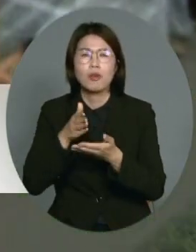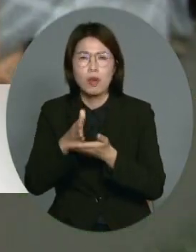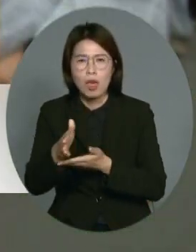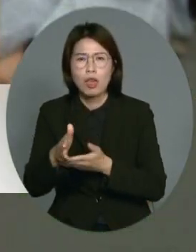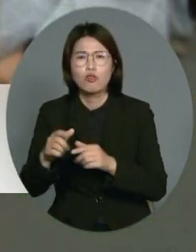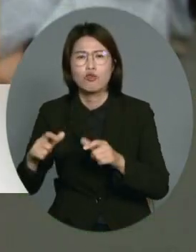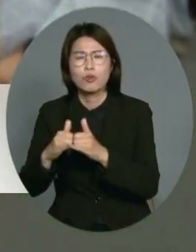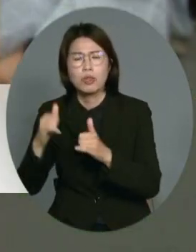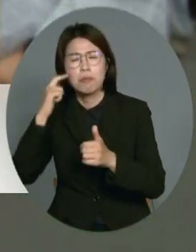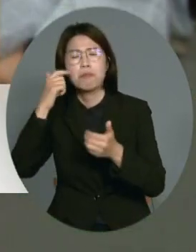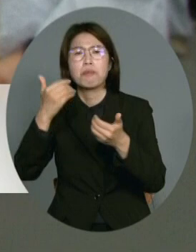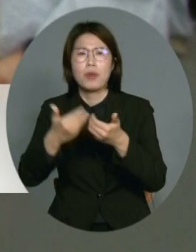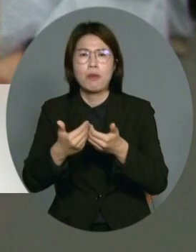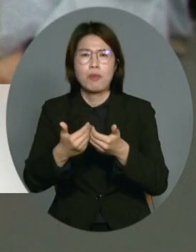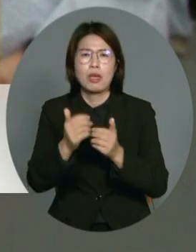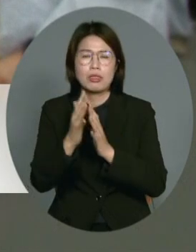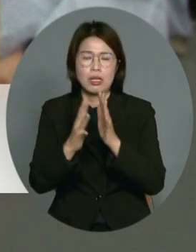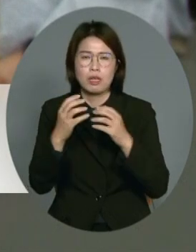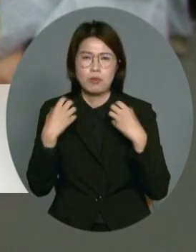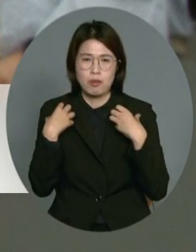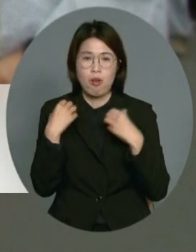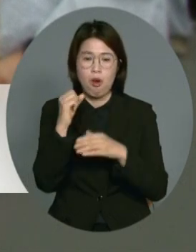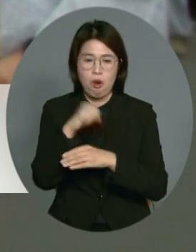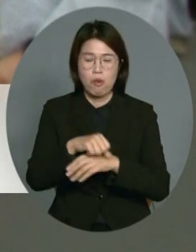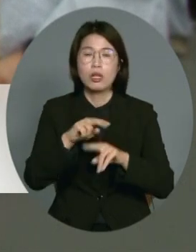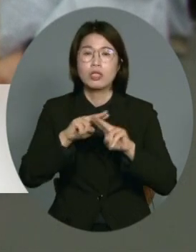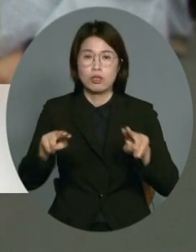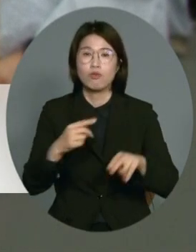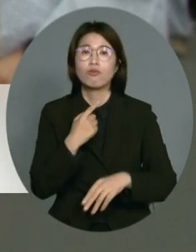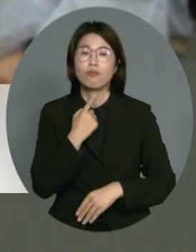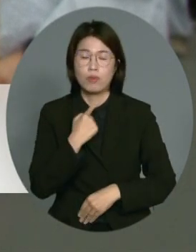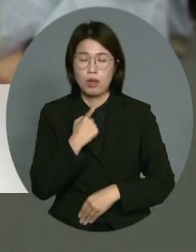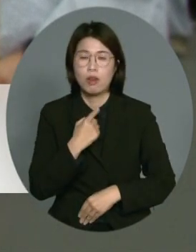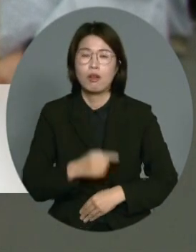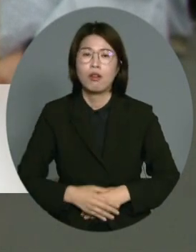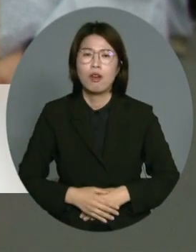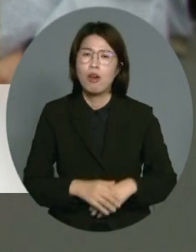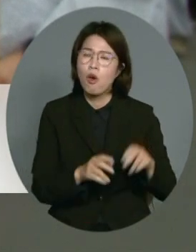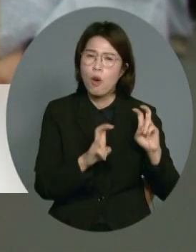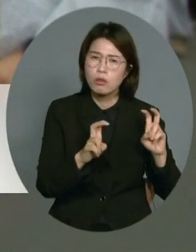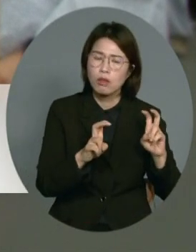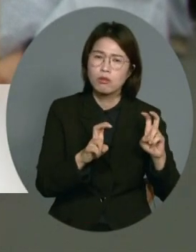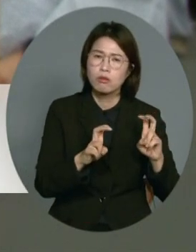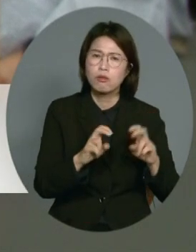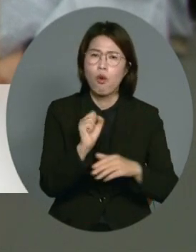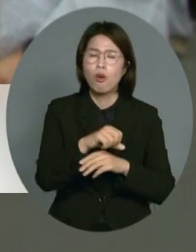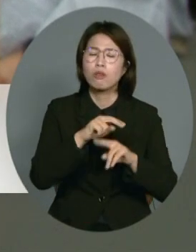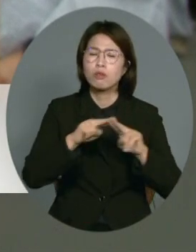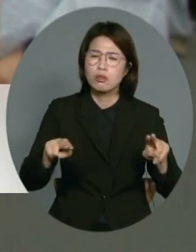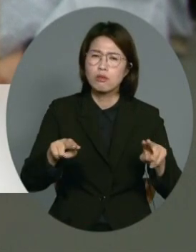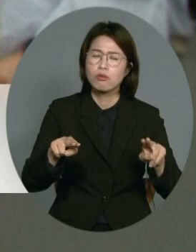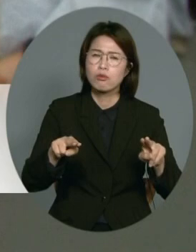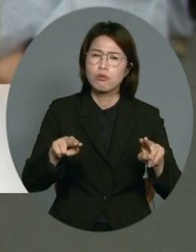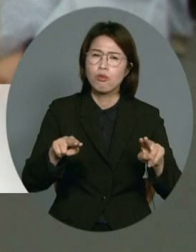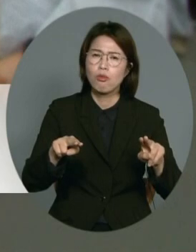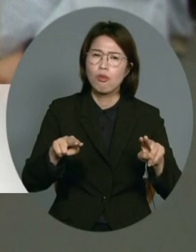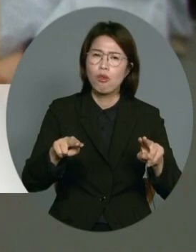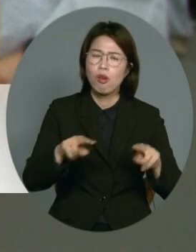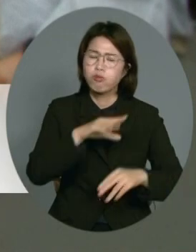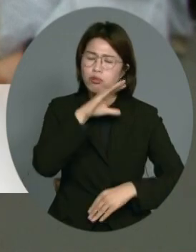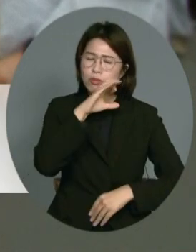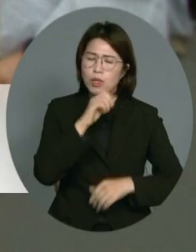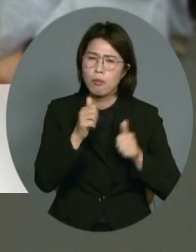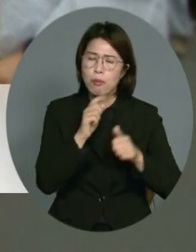반발이 이어지면서 산림청이 허가를 취소한 바 있습니다 업체 측이 허가 취소가 부당하다며 소송을 걸었는데